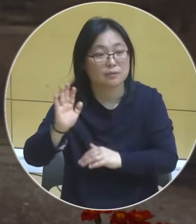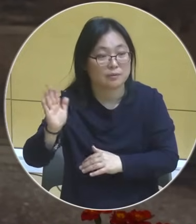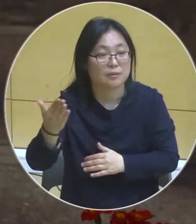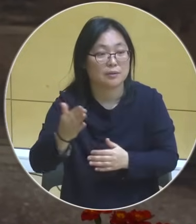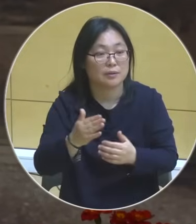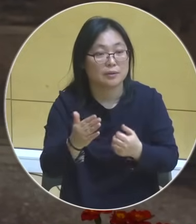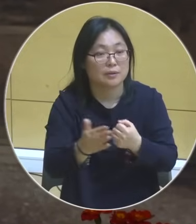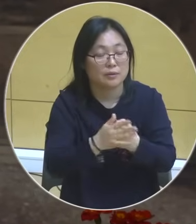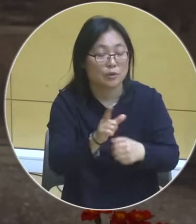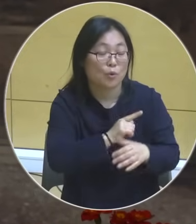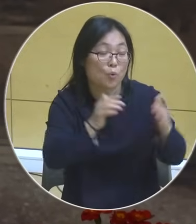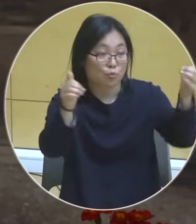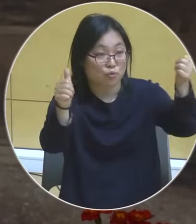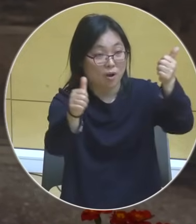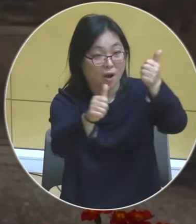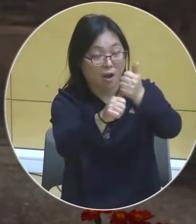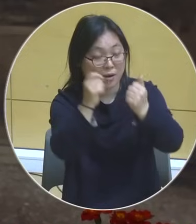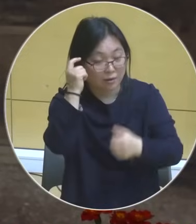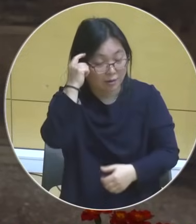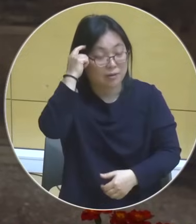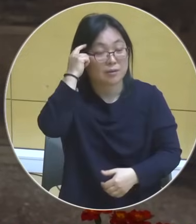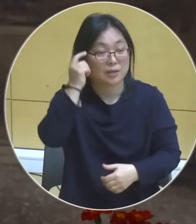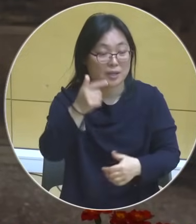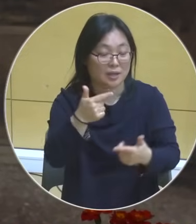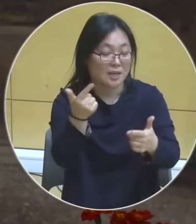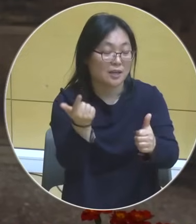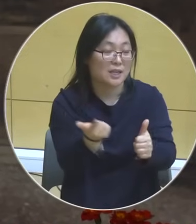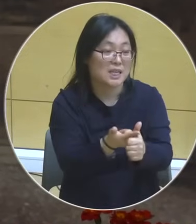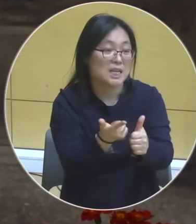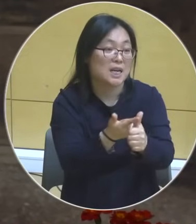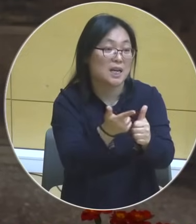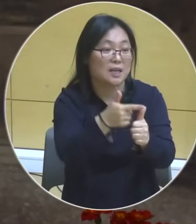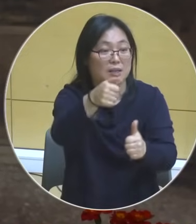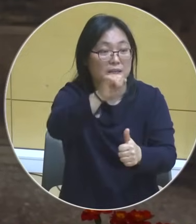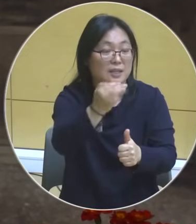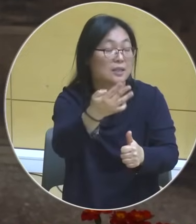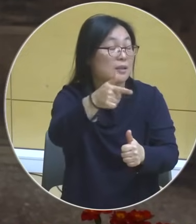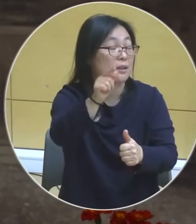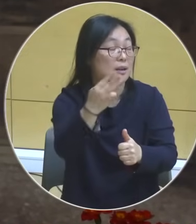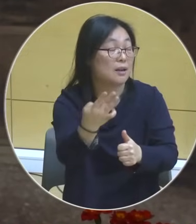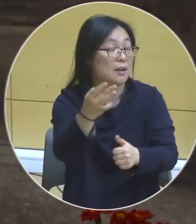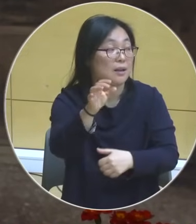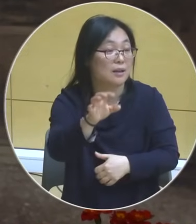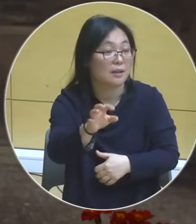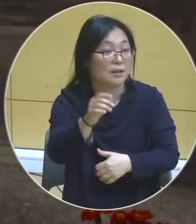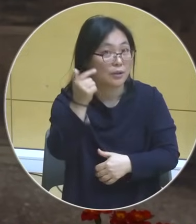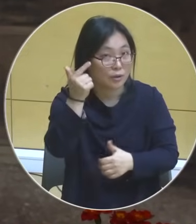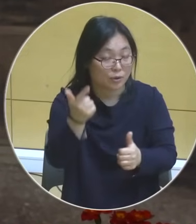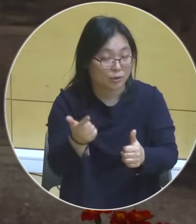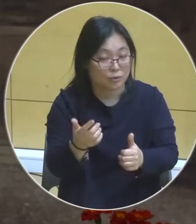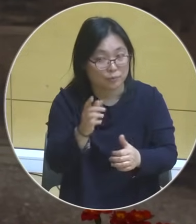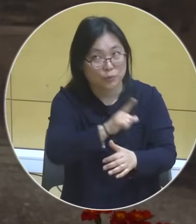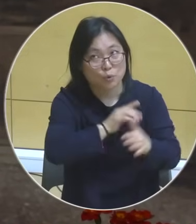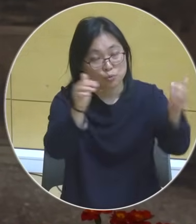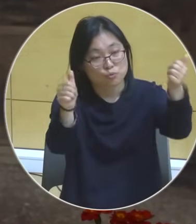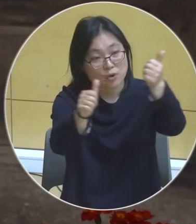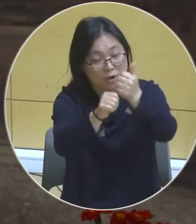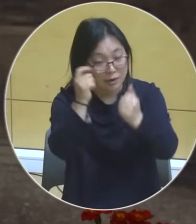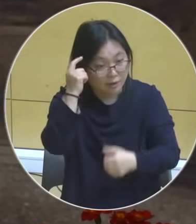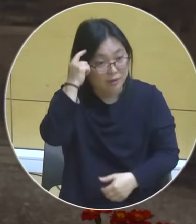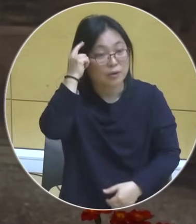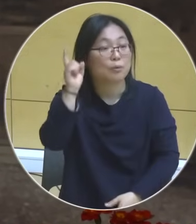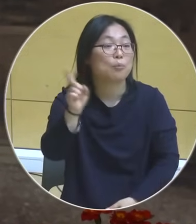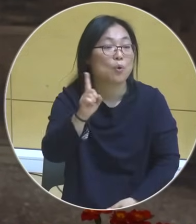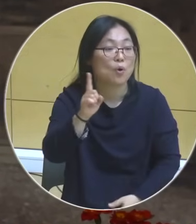여기서 여호수아가 깨닫는 것을 봅니다. 저는 왜냐하면 이 길갈이라는 곳으로 자주 돌아가는데 그것을 보면서 여호수아가 깨달은 것이 뭐냐면,